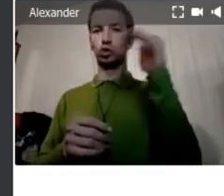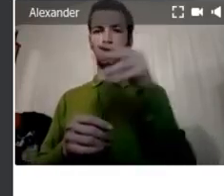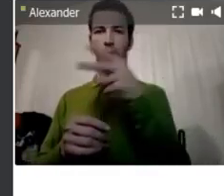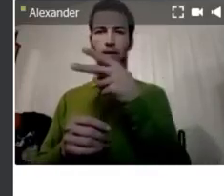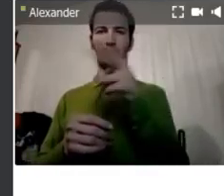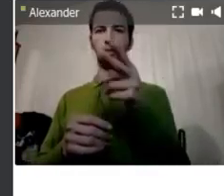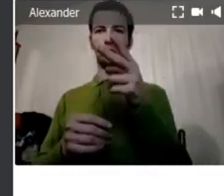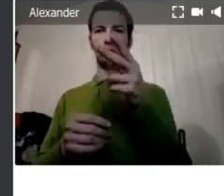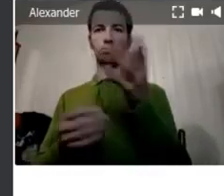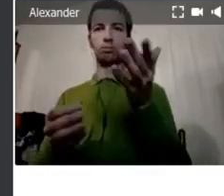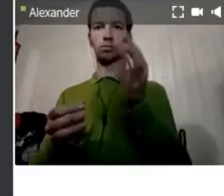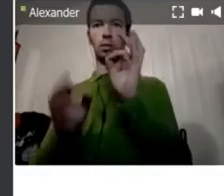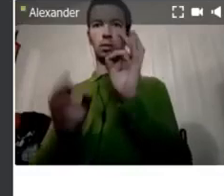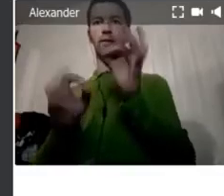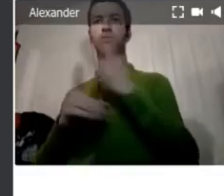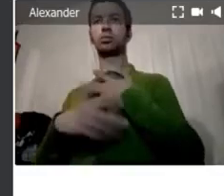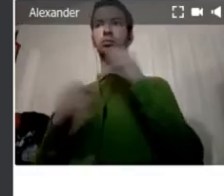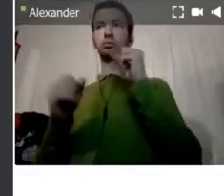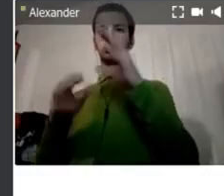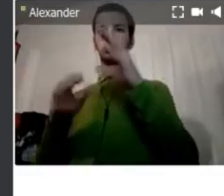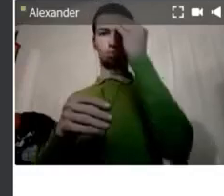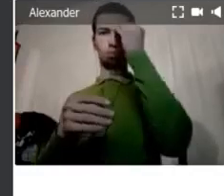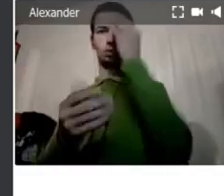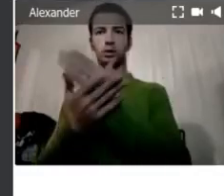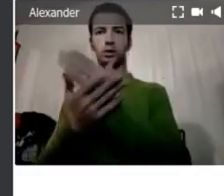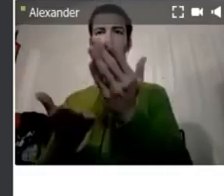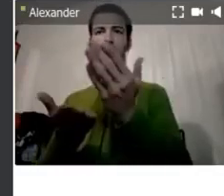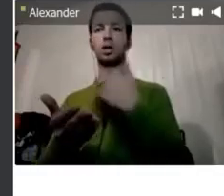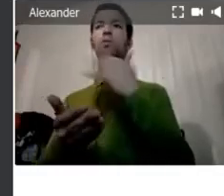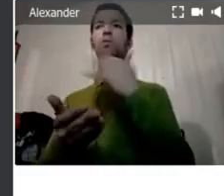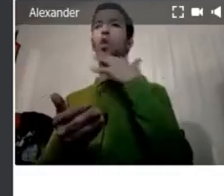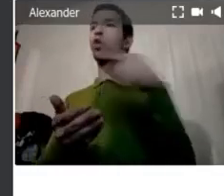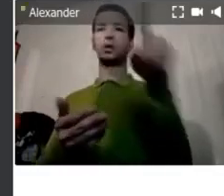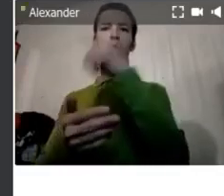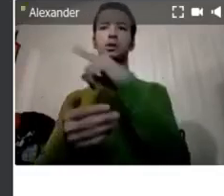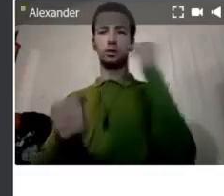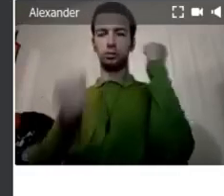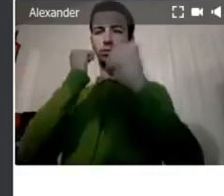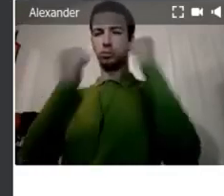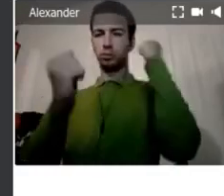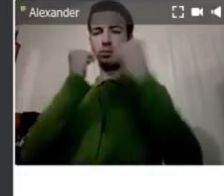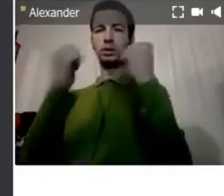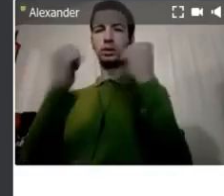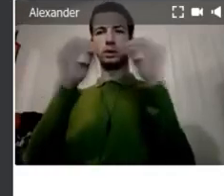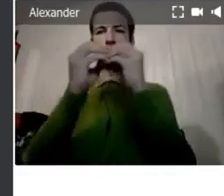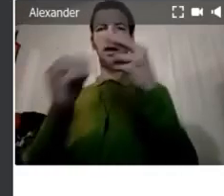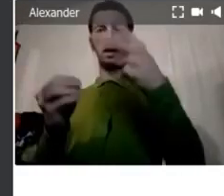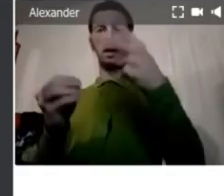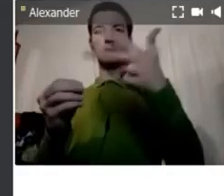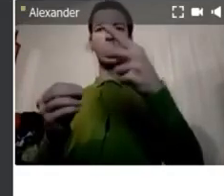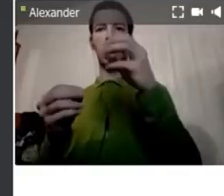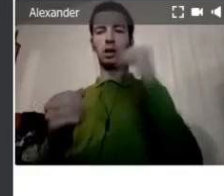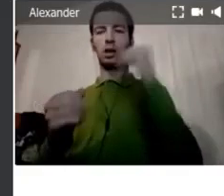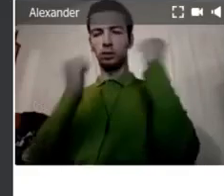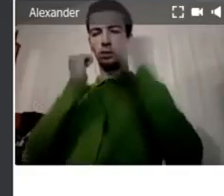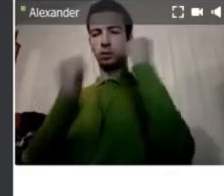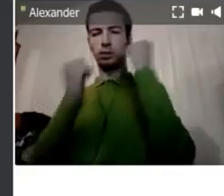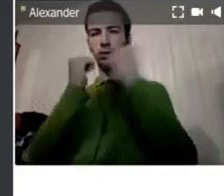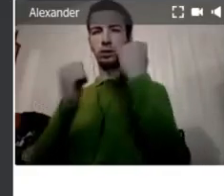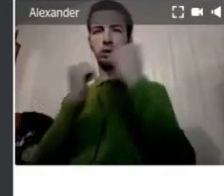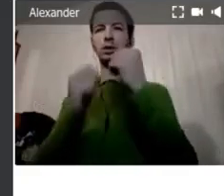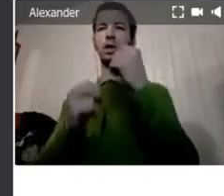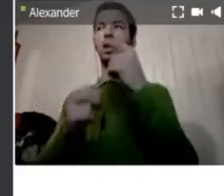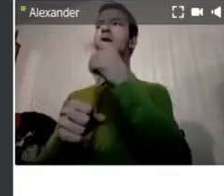нищенскую пенсию. Вот. Здесь мы предлагаем совсем другие возможности. Какие возможности, пожалуйста,